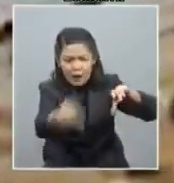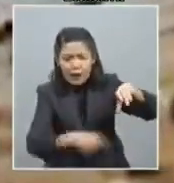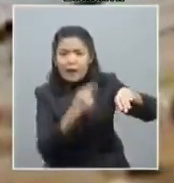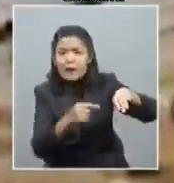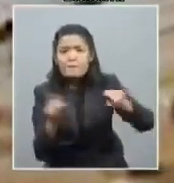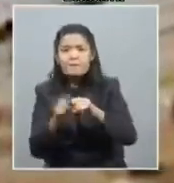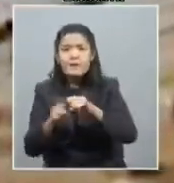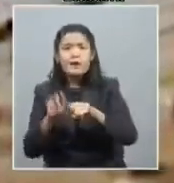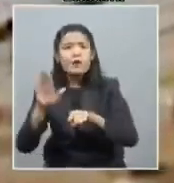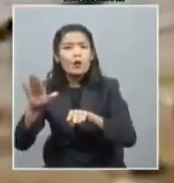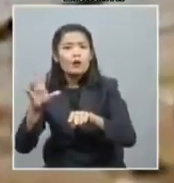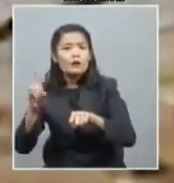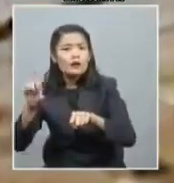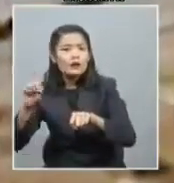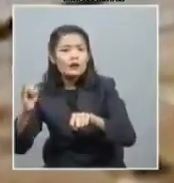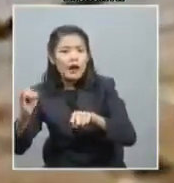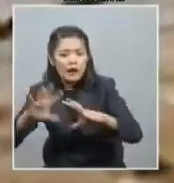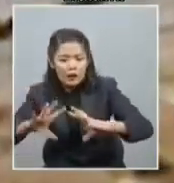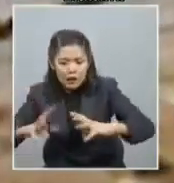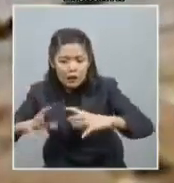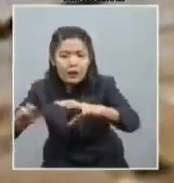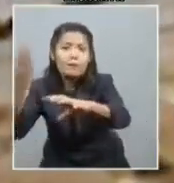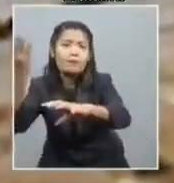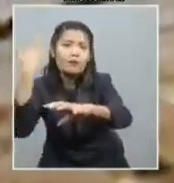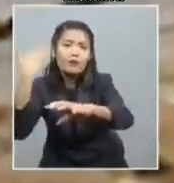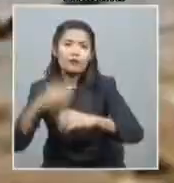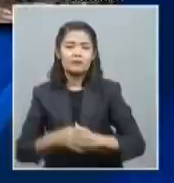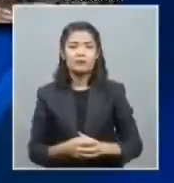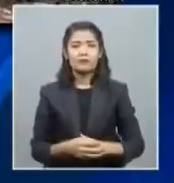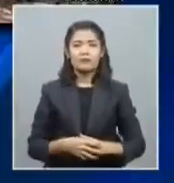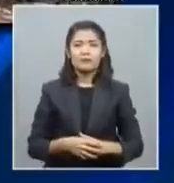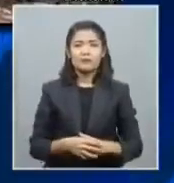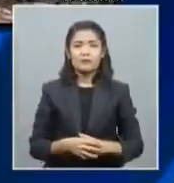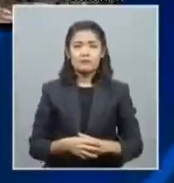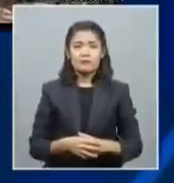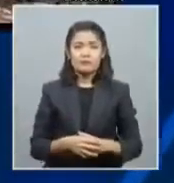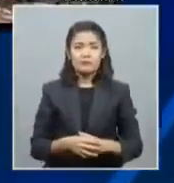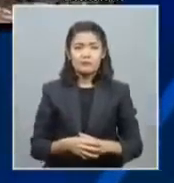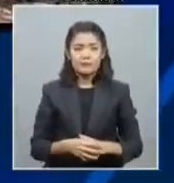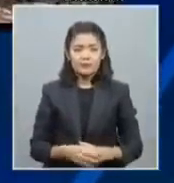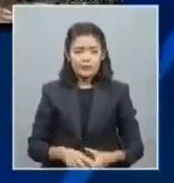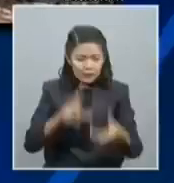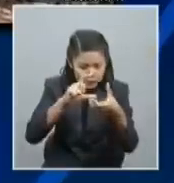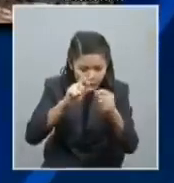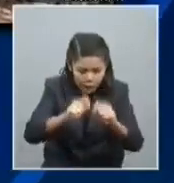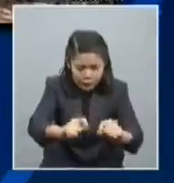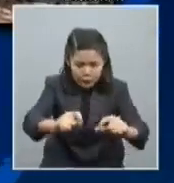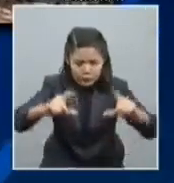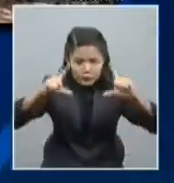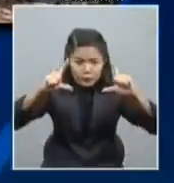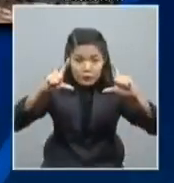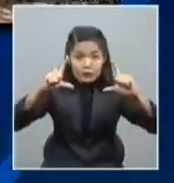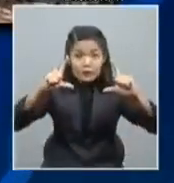ที่ DSI ค่อยๆกลิ้งขึ้นมาจากน้ำเลยนะฮะเมื่อวันก่อนที่ผ่านมาที่เล่าให้ฟัง ค่ะ มีการซูมเข้าไปและเปรียบเทียบฝั่งขวา